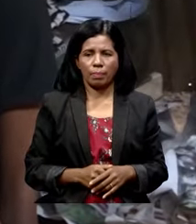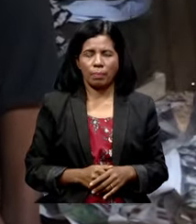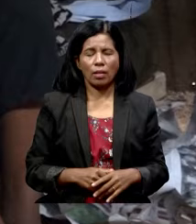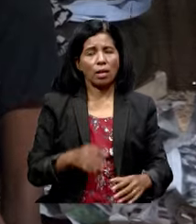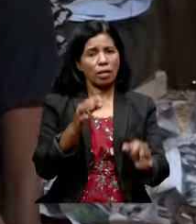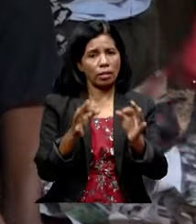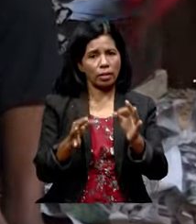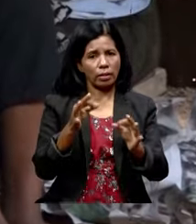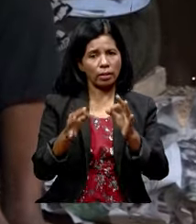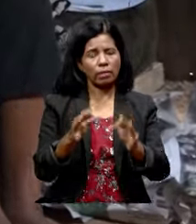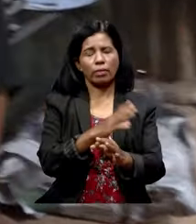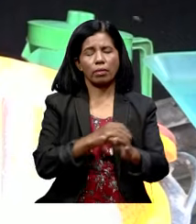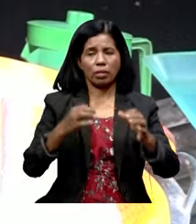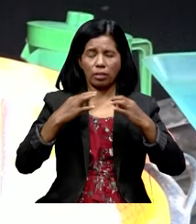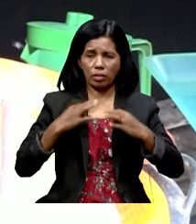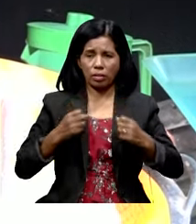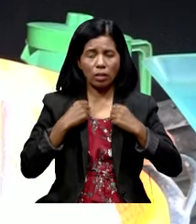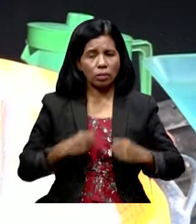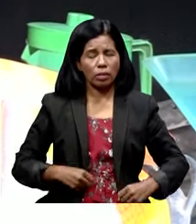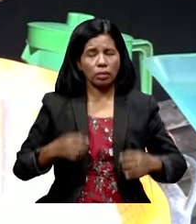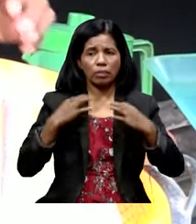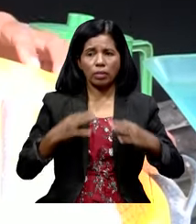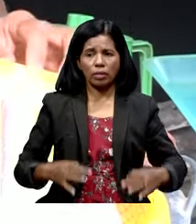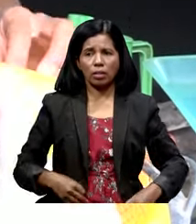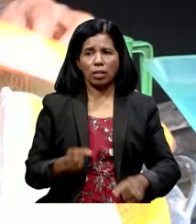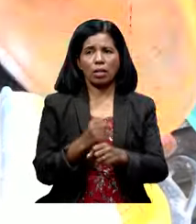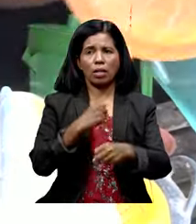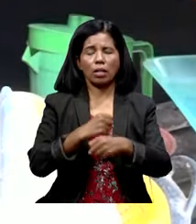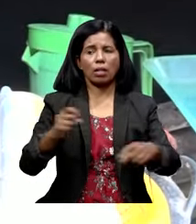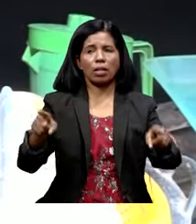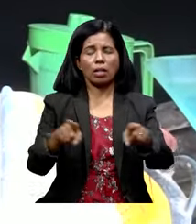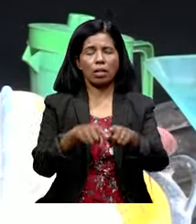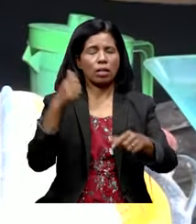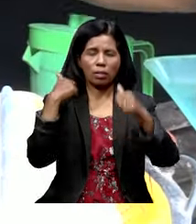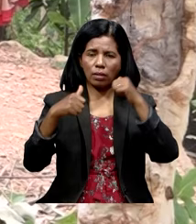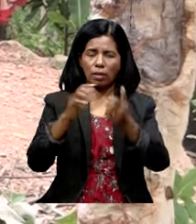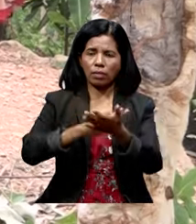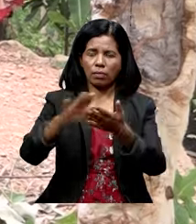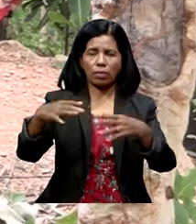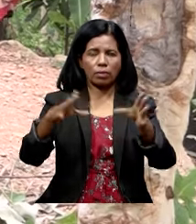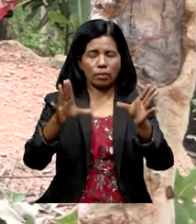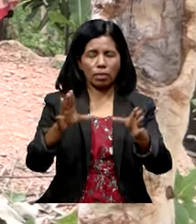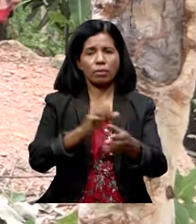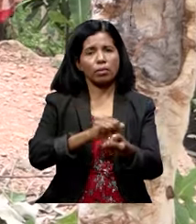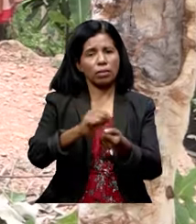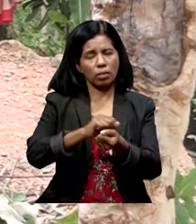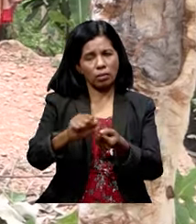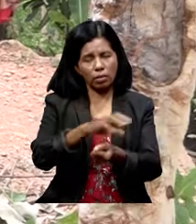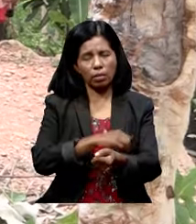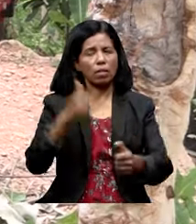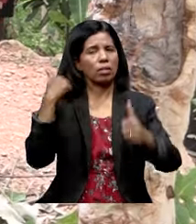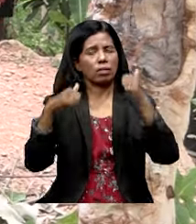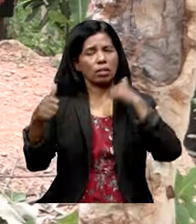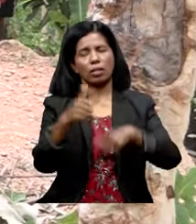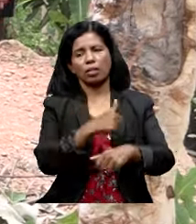Maski o kondisi fisiku nebe limitado, nia halau aktividade hanesan fasibika, fase ropa, no aktividade